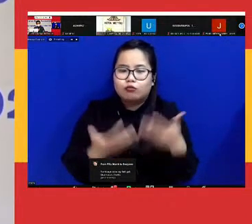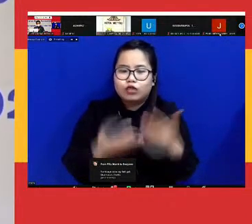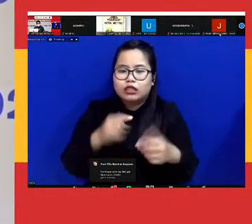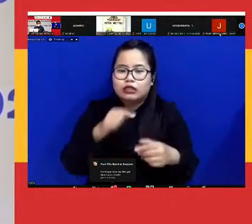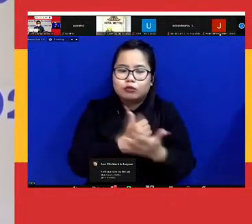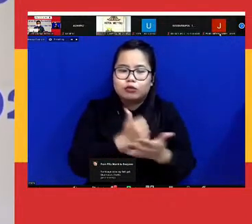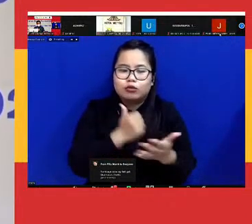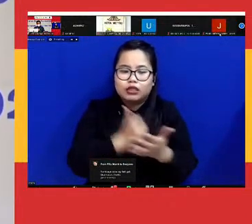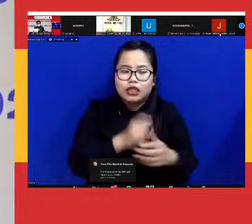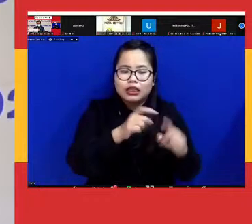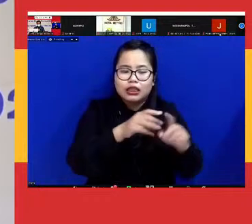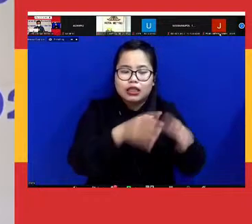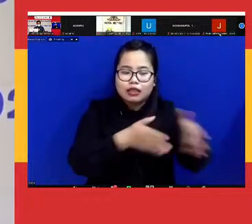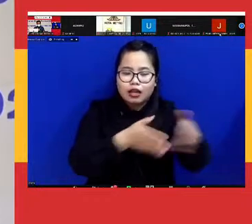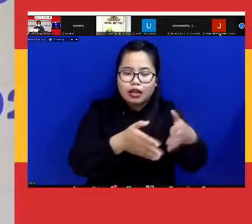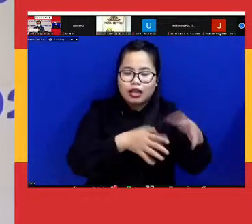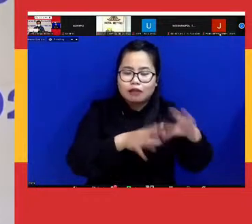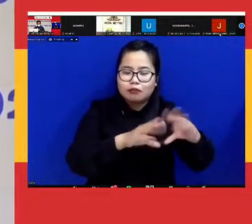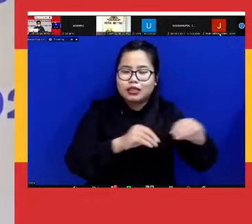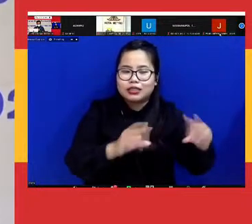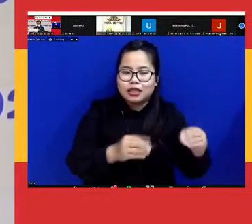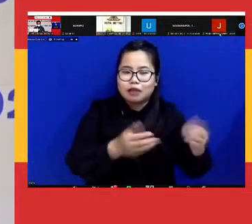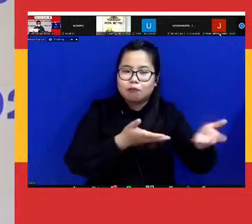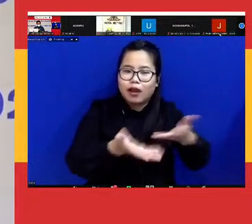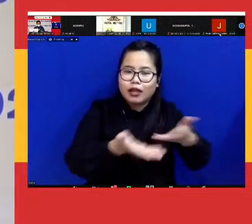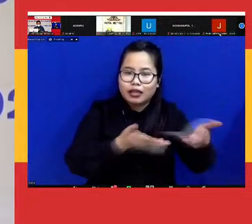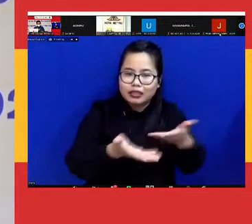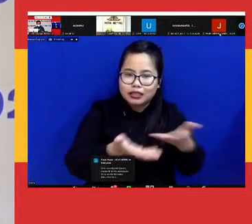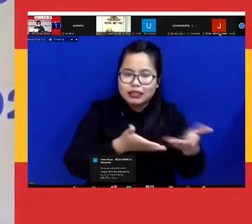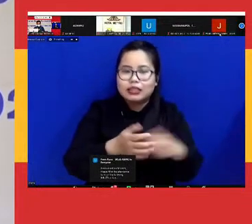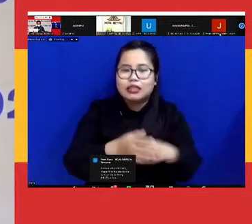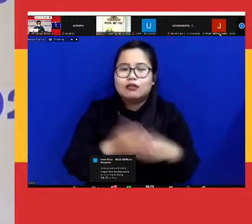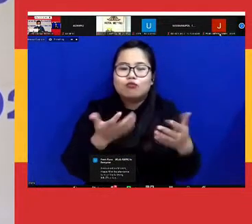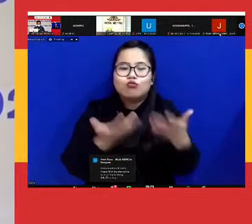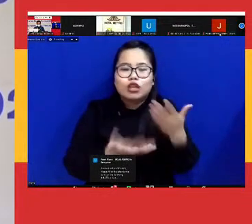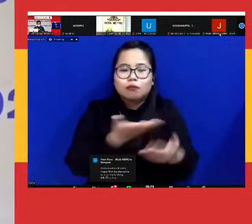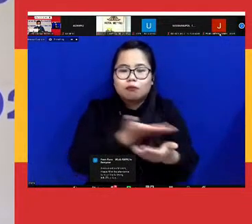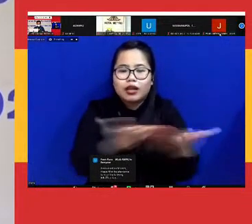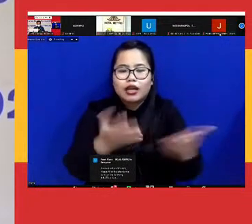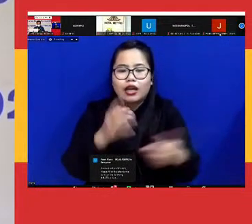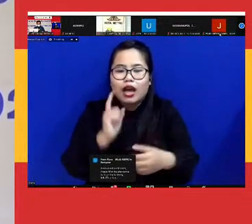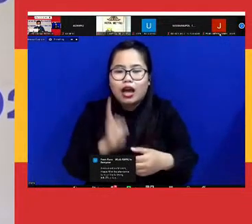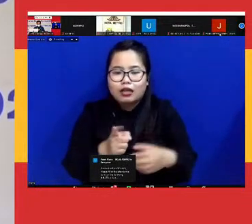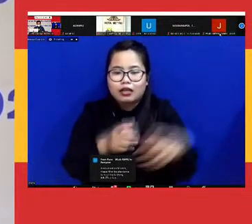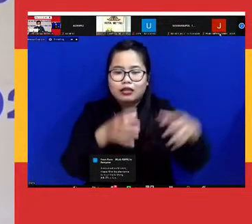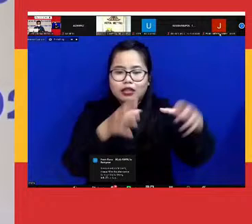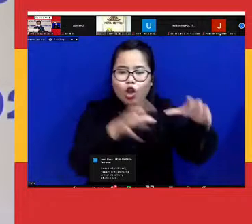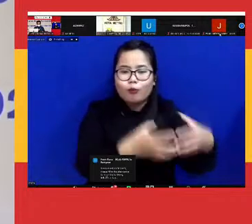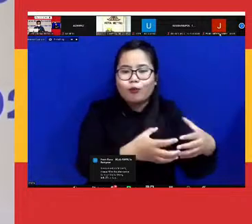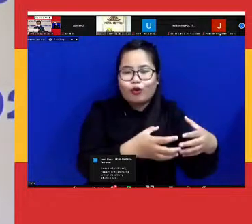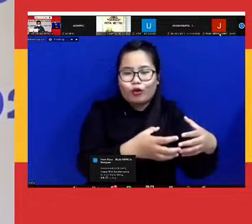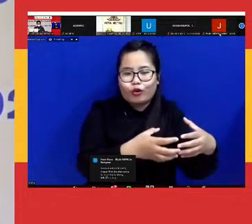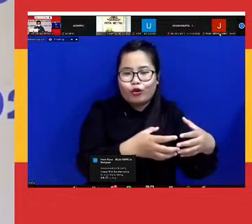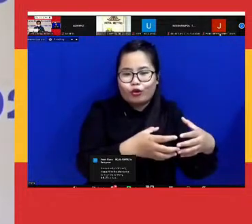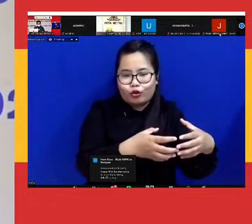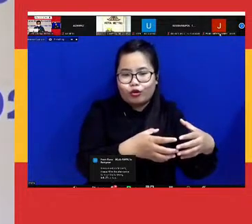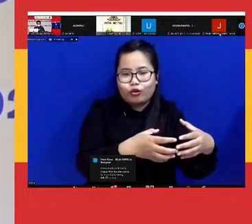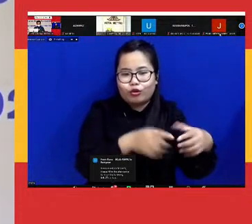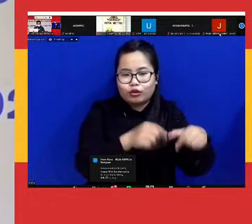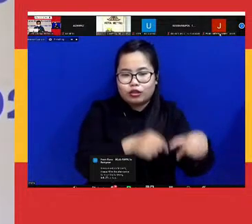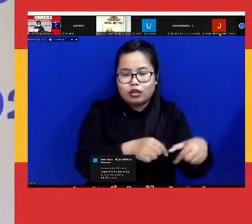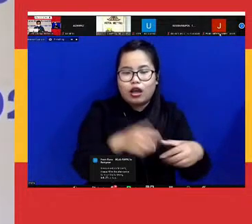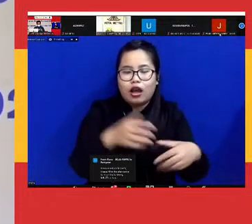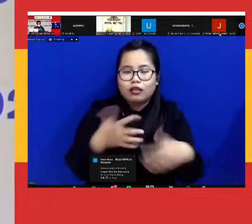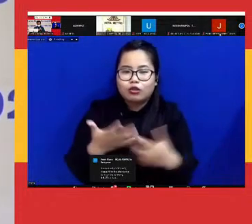bekerja untuk melayani mereka yang berada pada kelompok right holders. Dan tadi kita